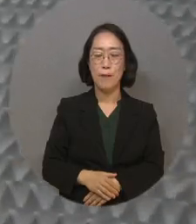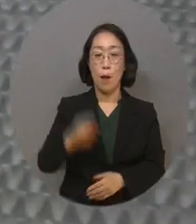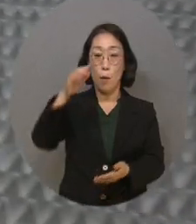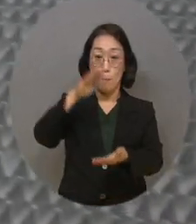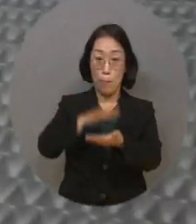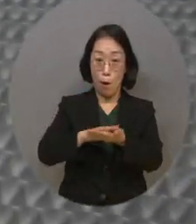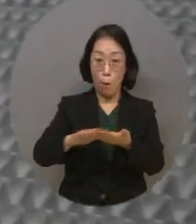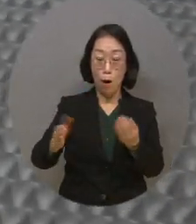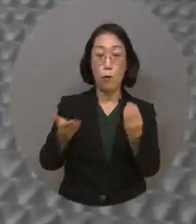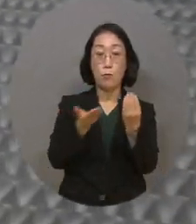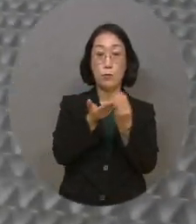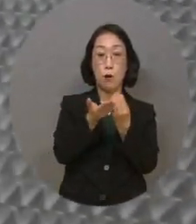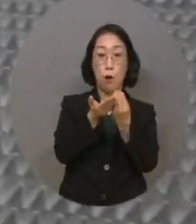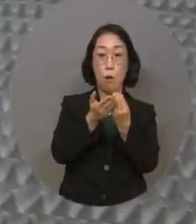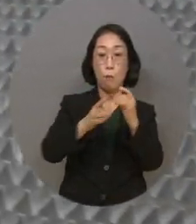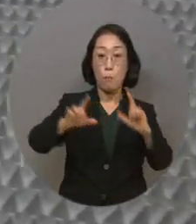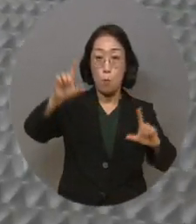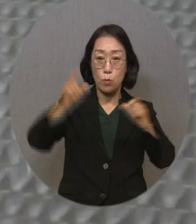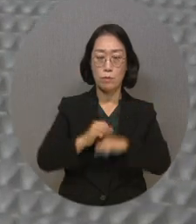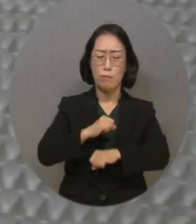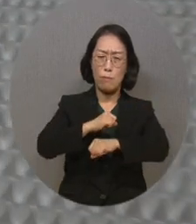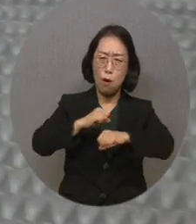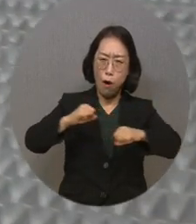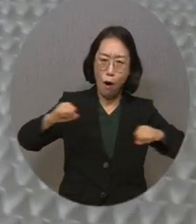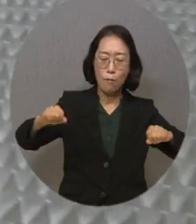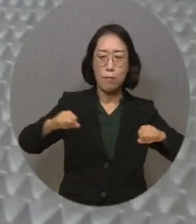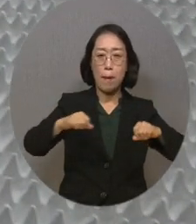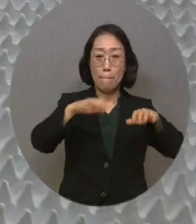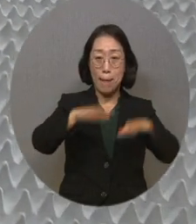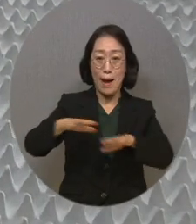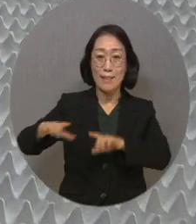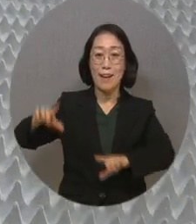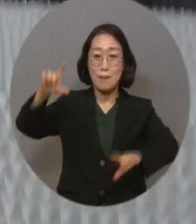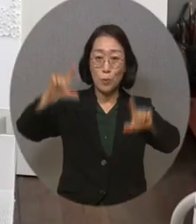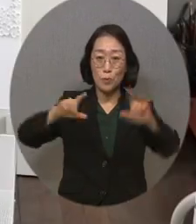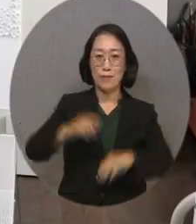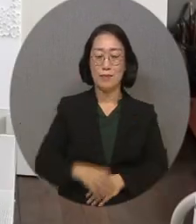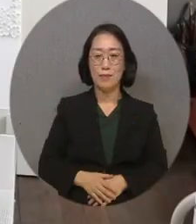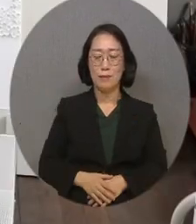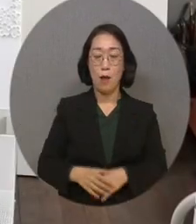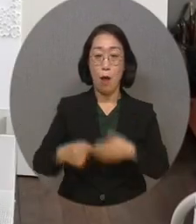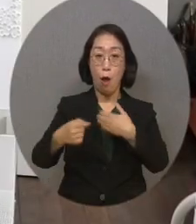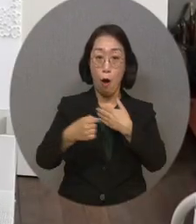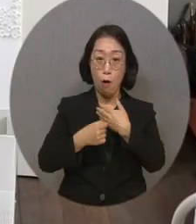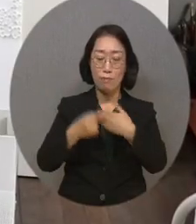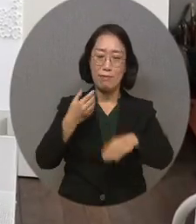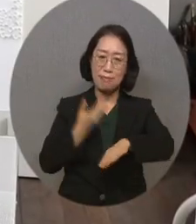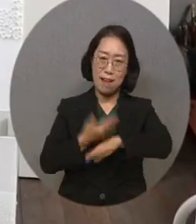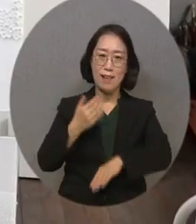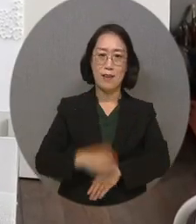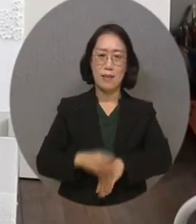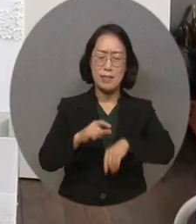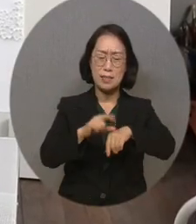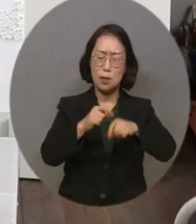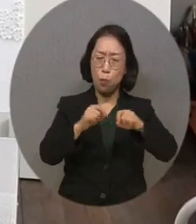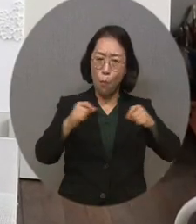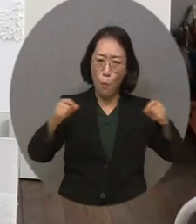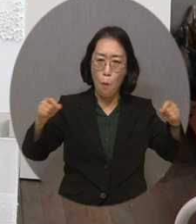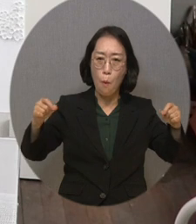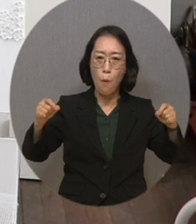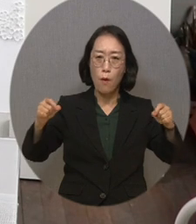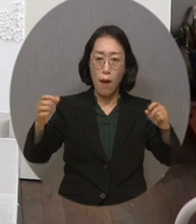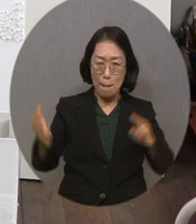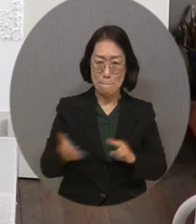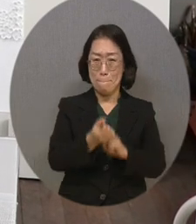평화로운 섬과 함께 그려진 드넓고 잔잔한 바다의 형상은 표면과 달리 세월이 응축된